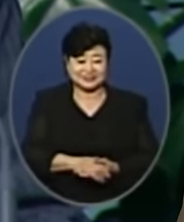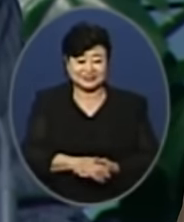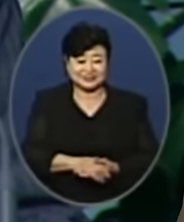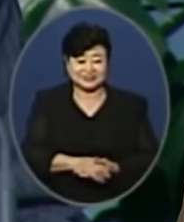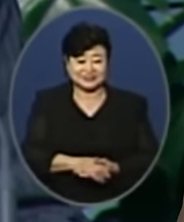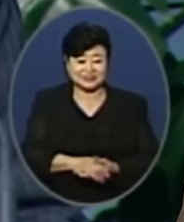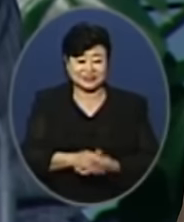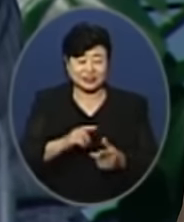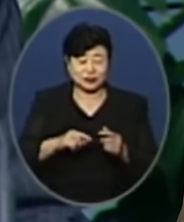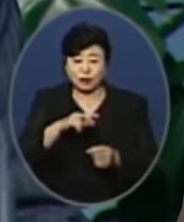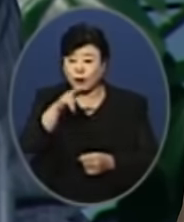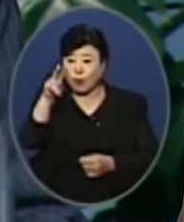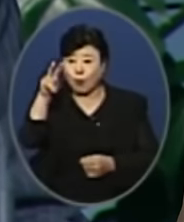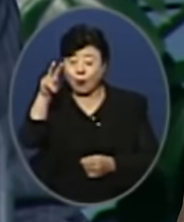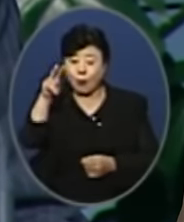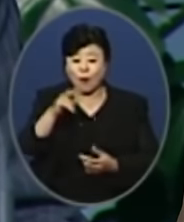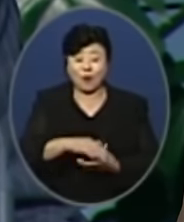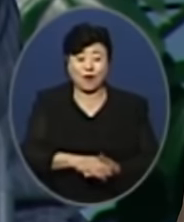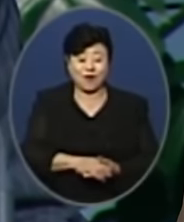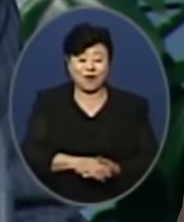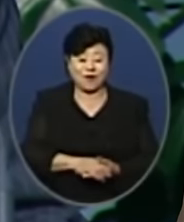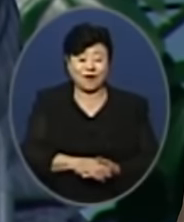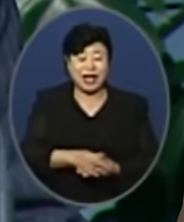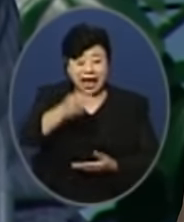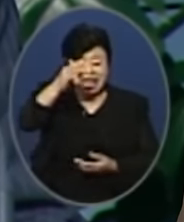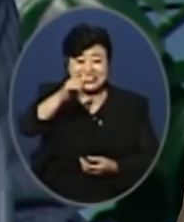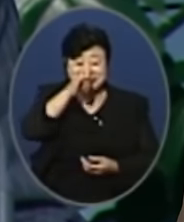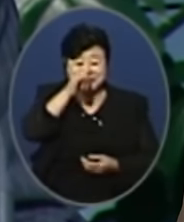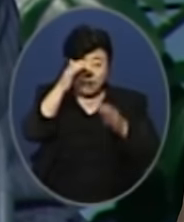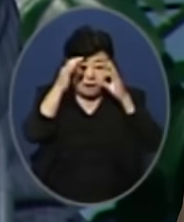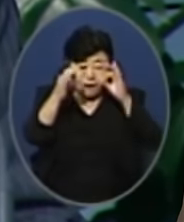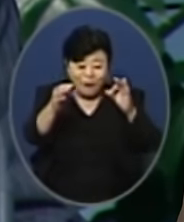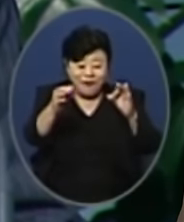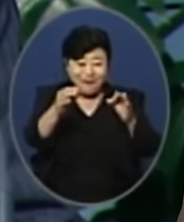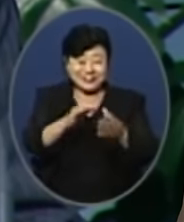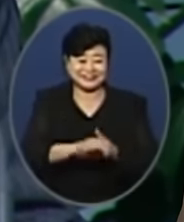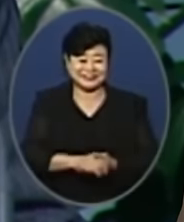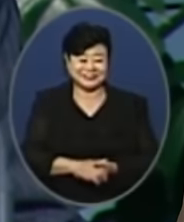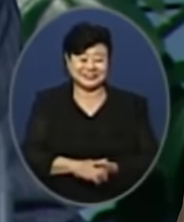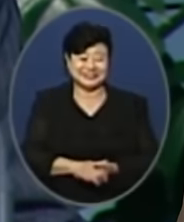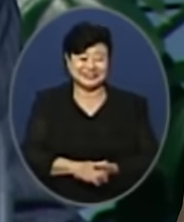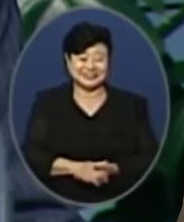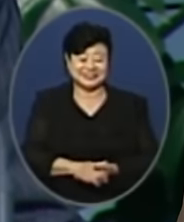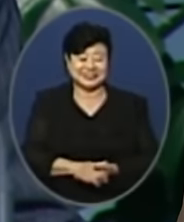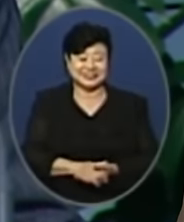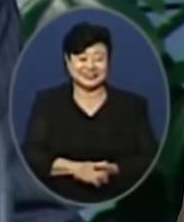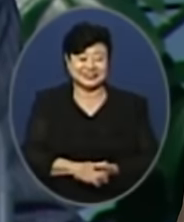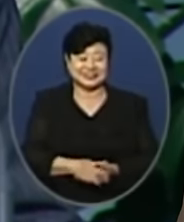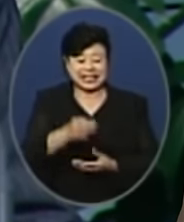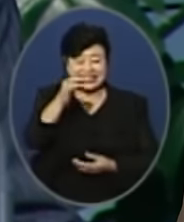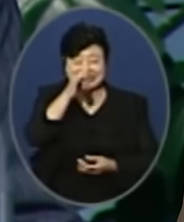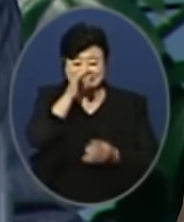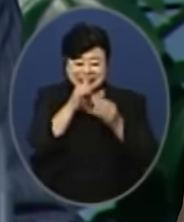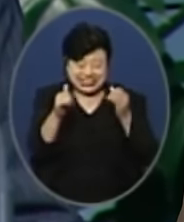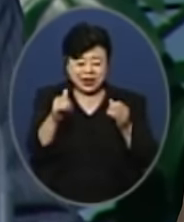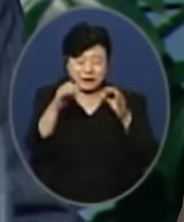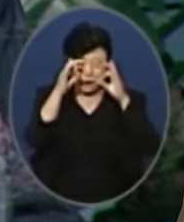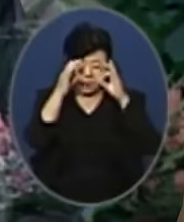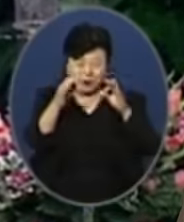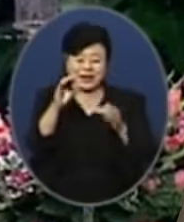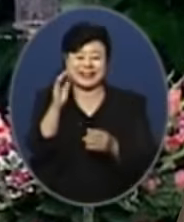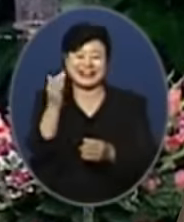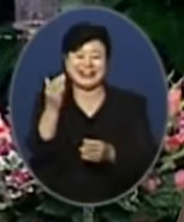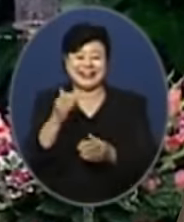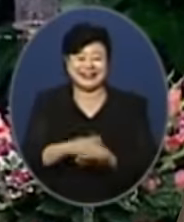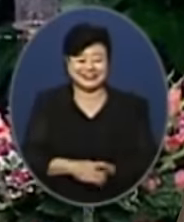번 더 쳐다보게 되고 가치가 있는 사람이구나. 어쩌다 저렇게 어리게 되었지만은 가치 있는 사람이구나. 그렇게